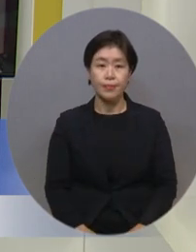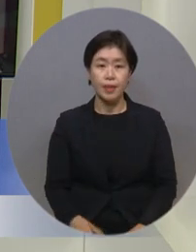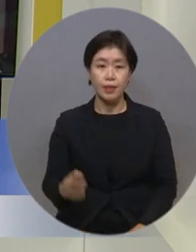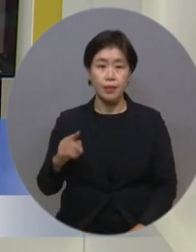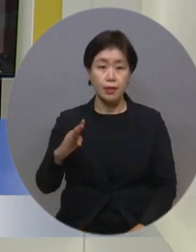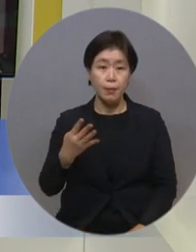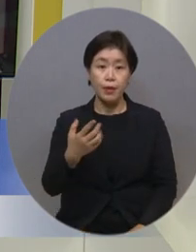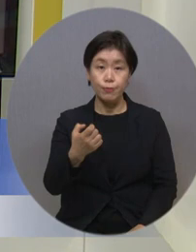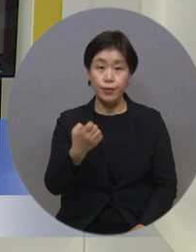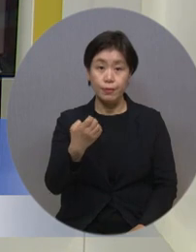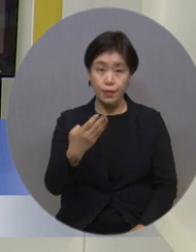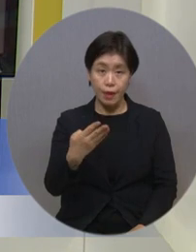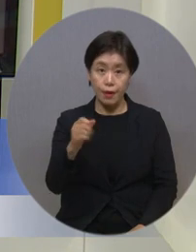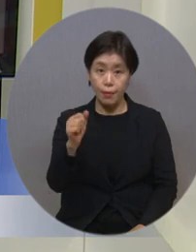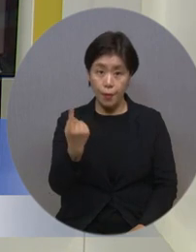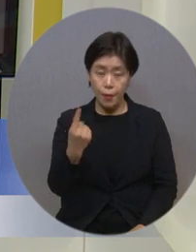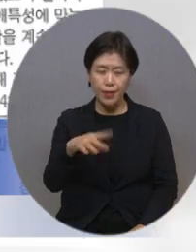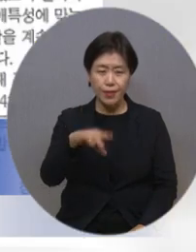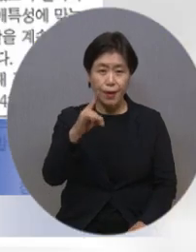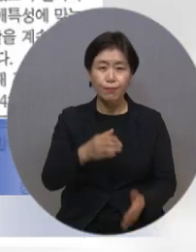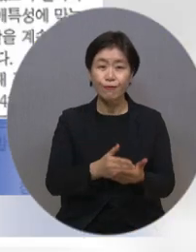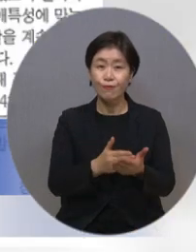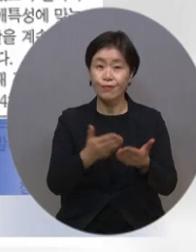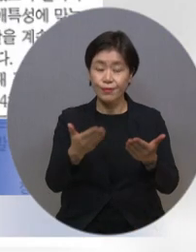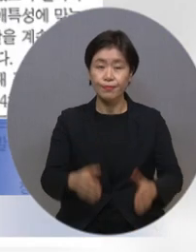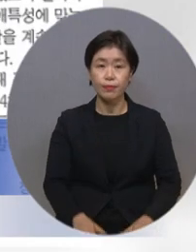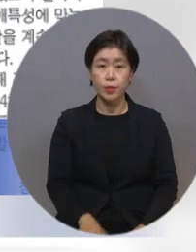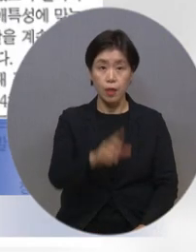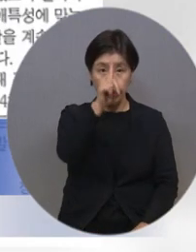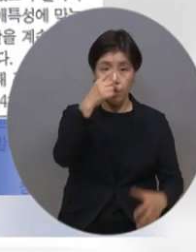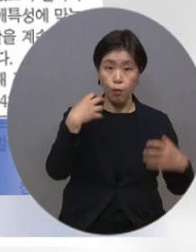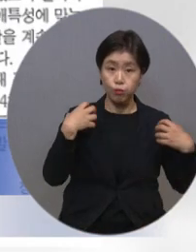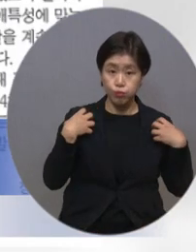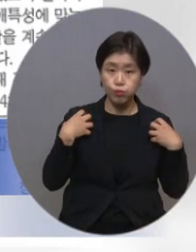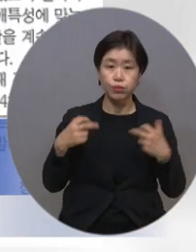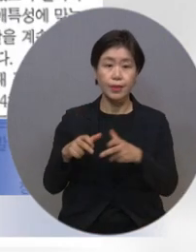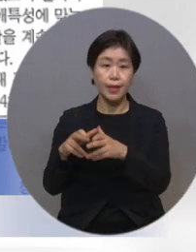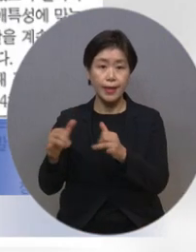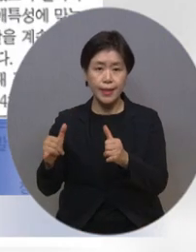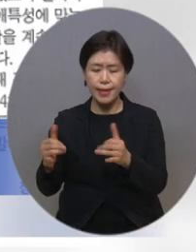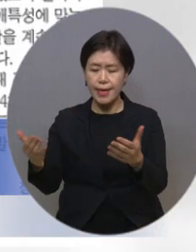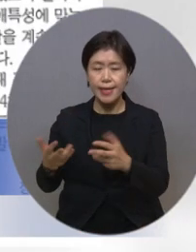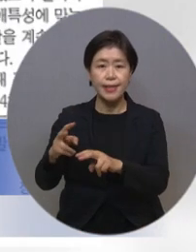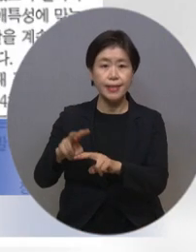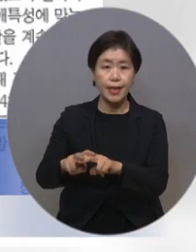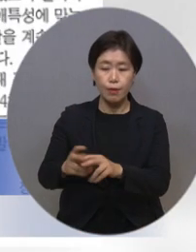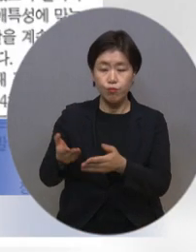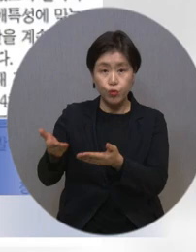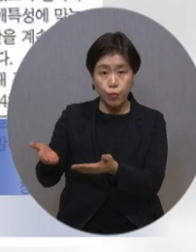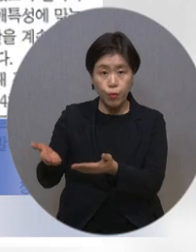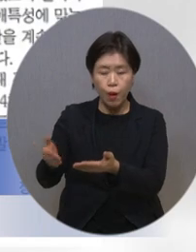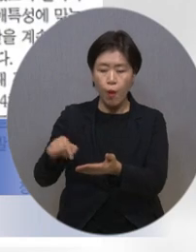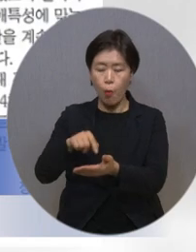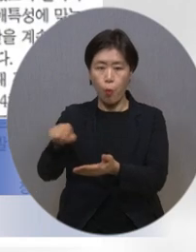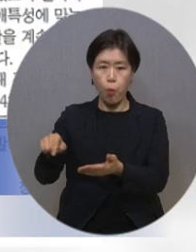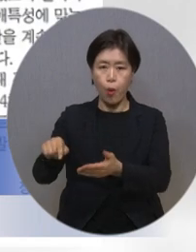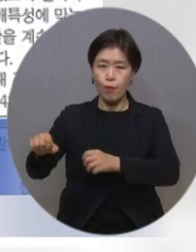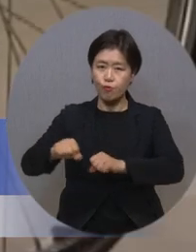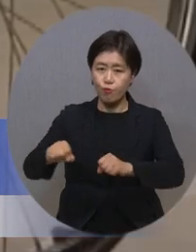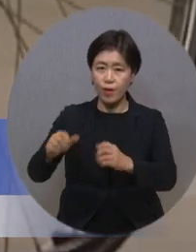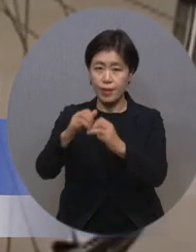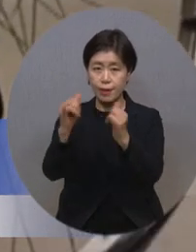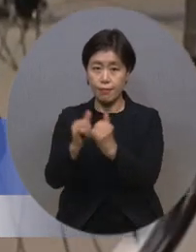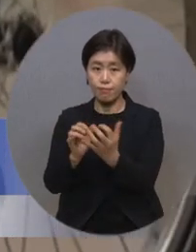1464호 첫 번째 뉴스입니다 정부는 장애인들이 일자리를 갖게 됨으로써 능동적인 사회 참여가